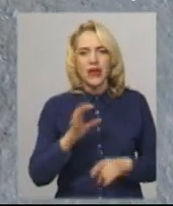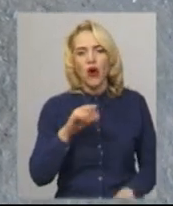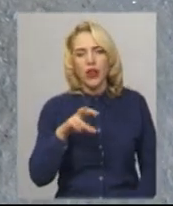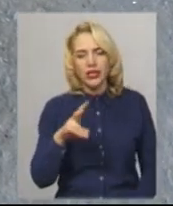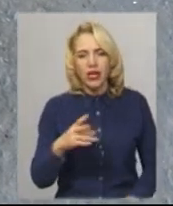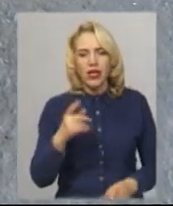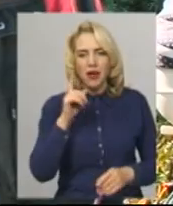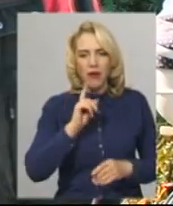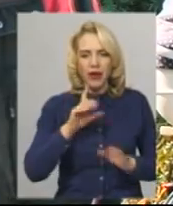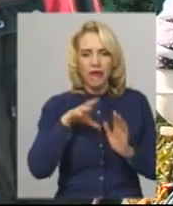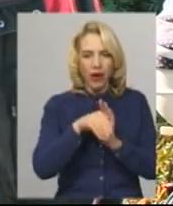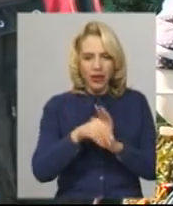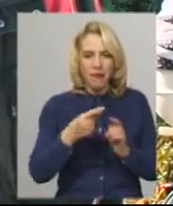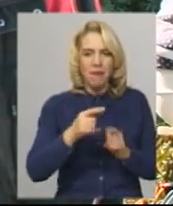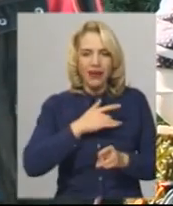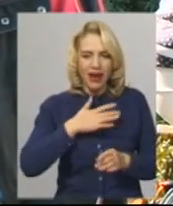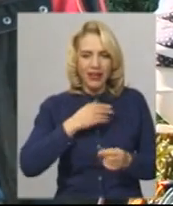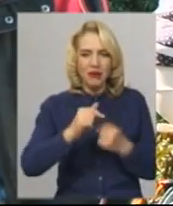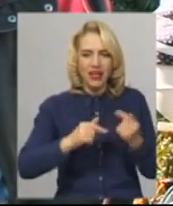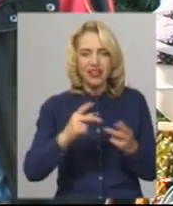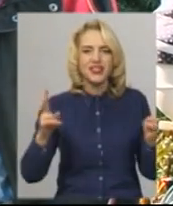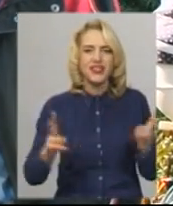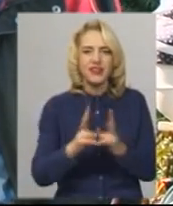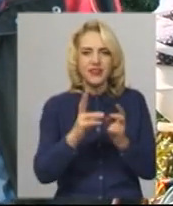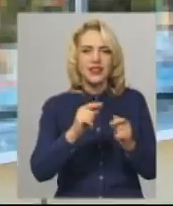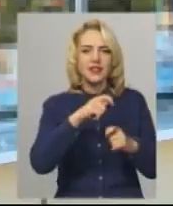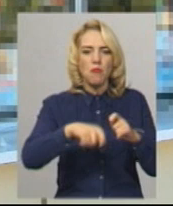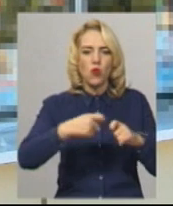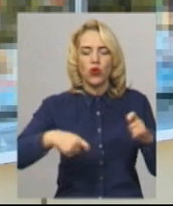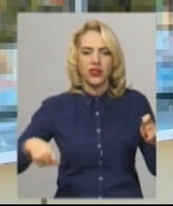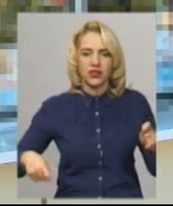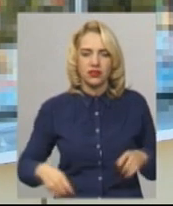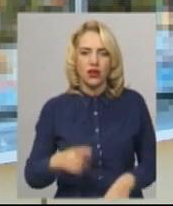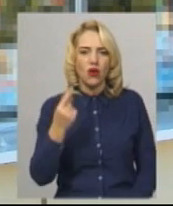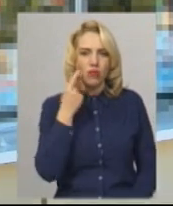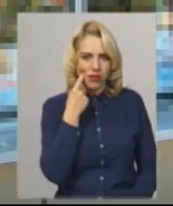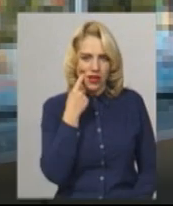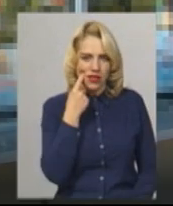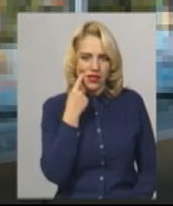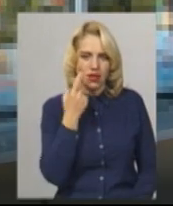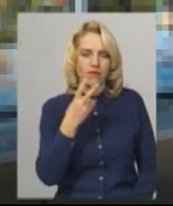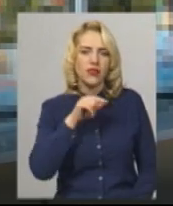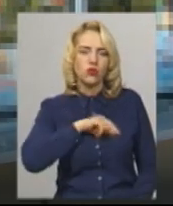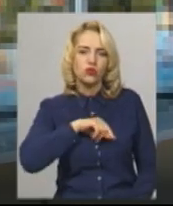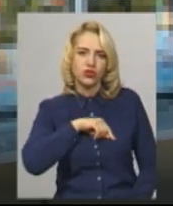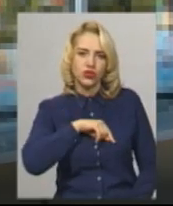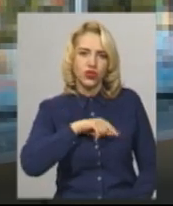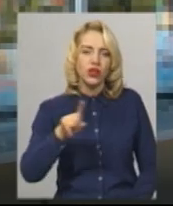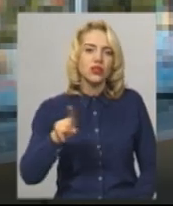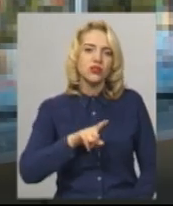входив у роль приватного підприємця, стикнувся з бюрократією і не тільки з нею. Образа така трошки на душі,